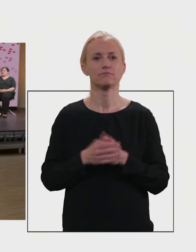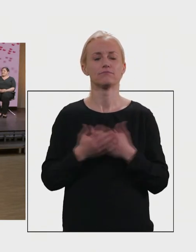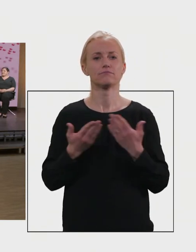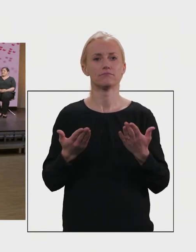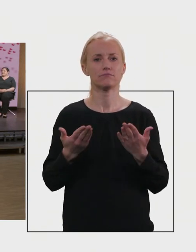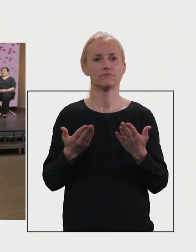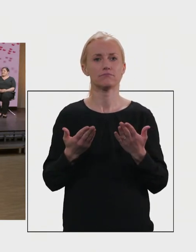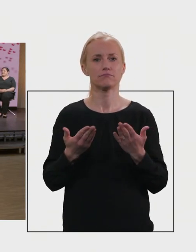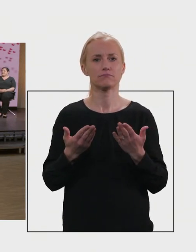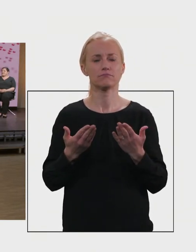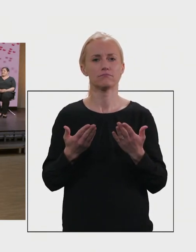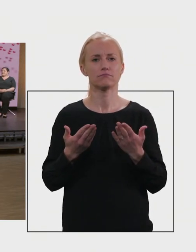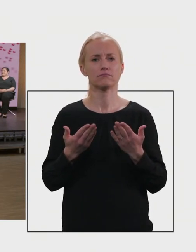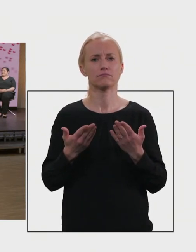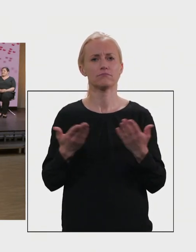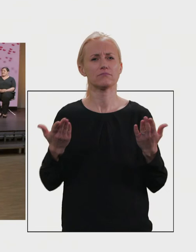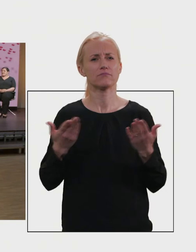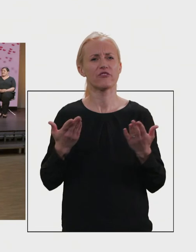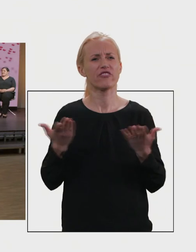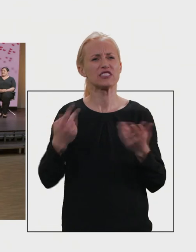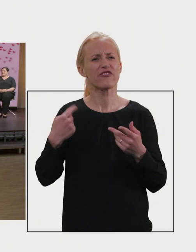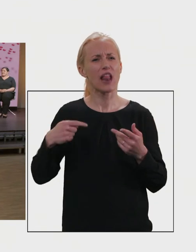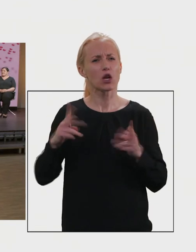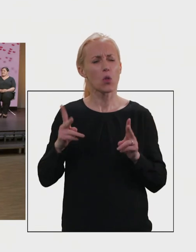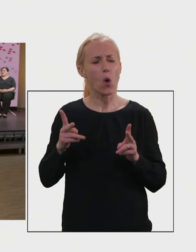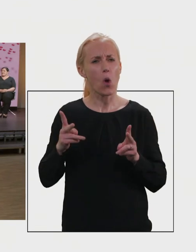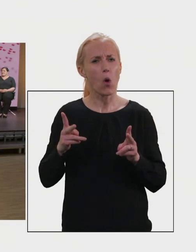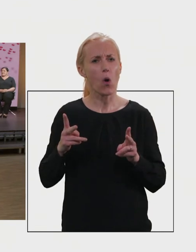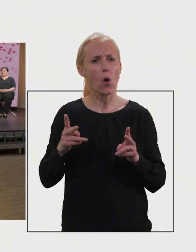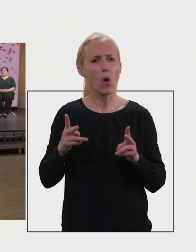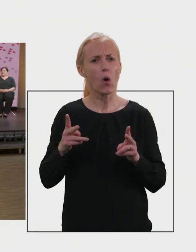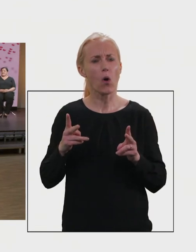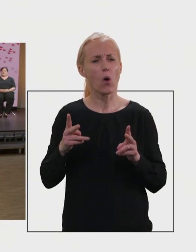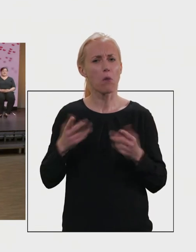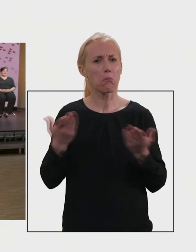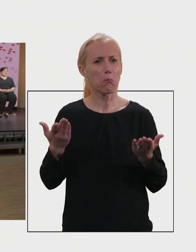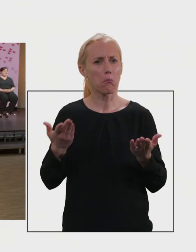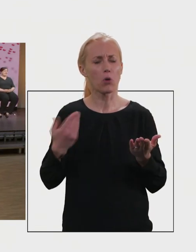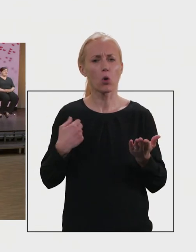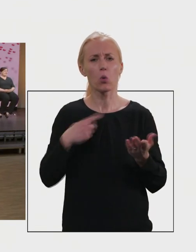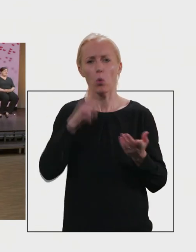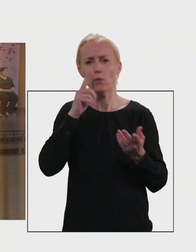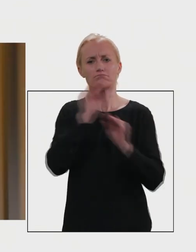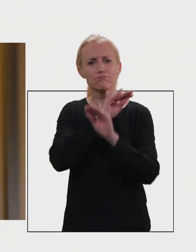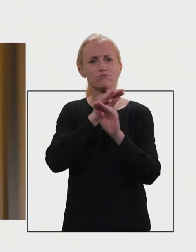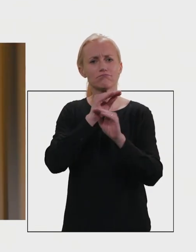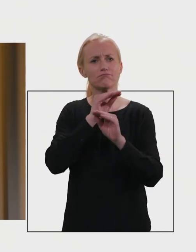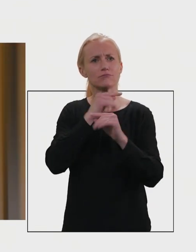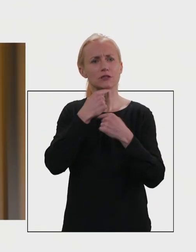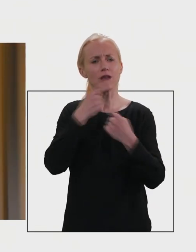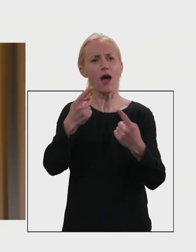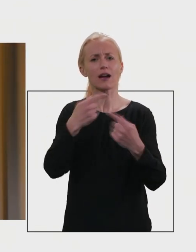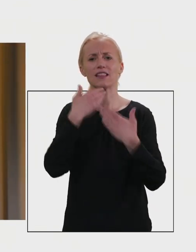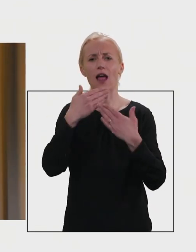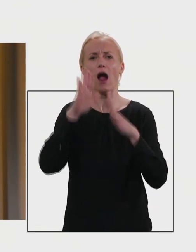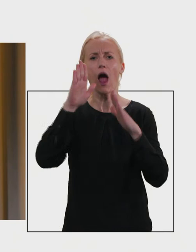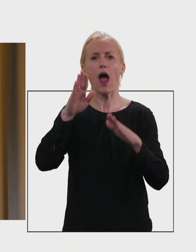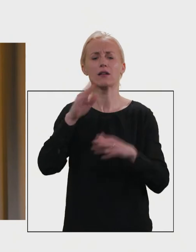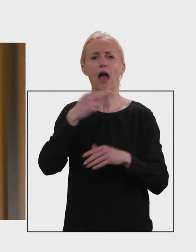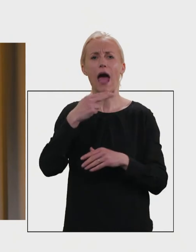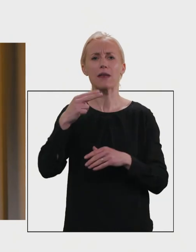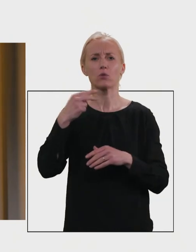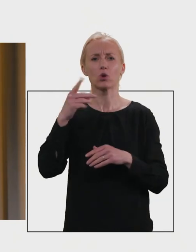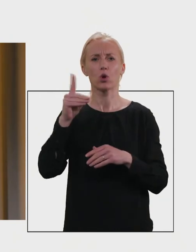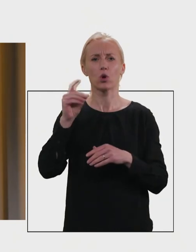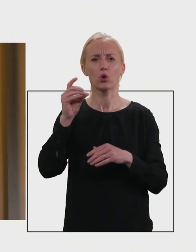Dann, was fehlt mir noch? Mir fehlt dann noch eigentlich zu sagen, danke auch nochmal an Hartmut Dogalo, den haben wir